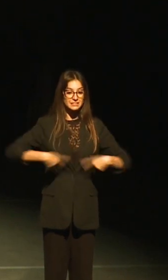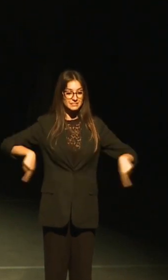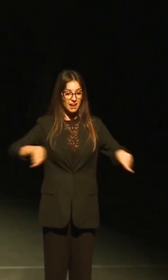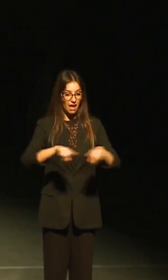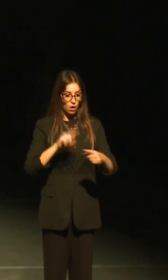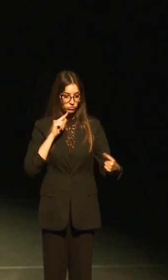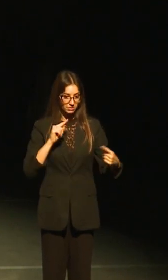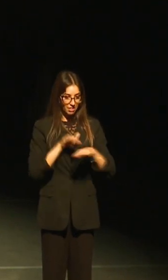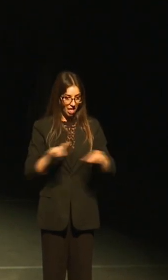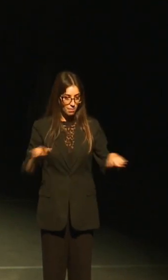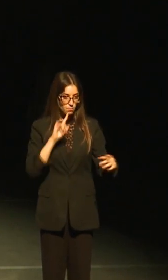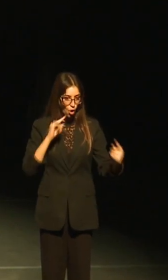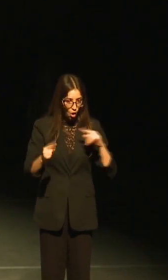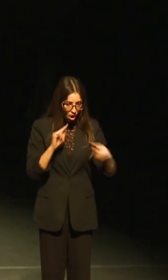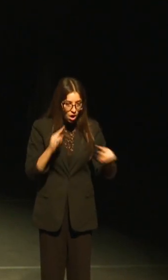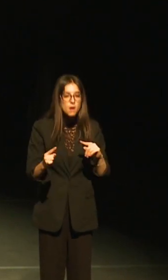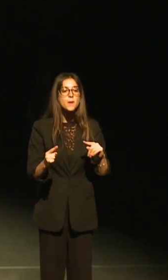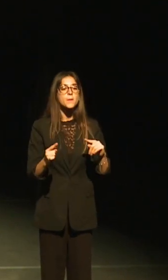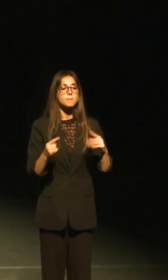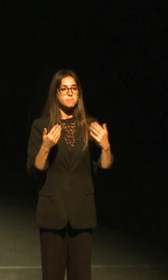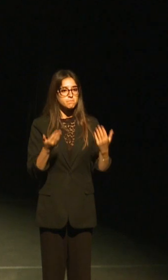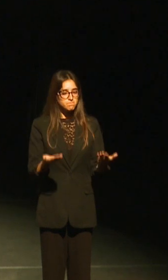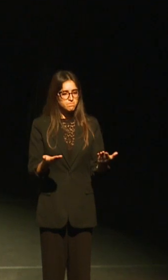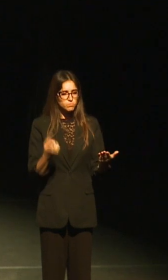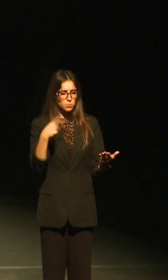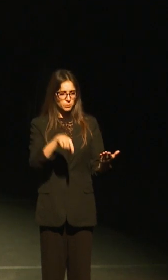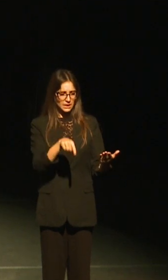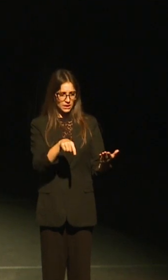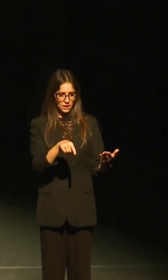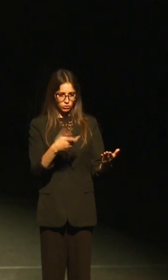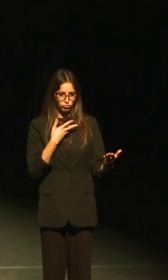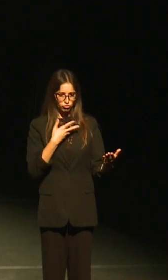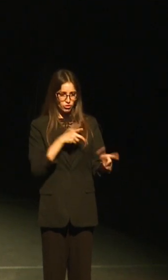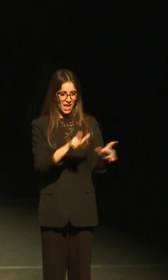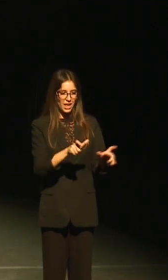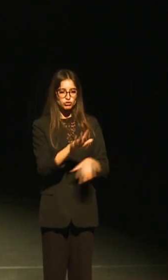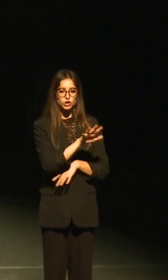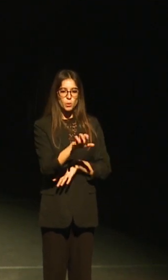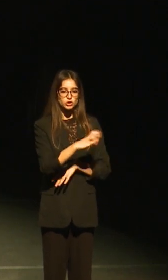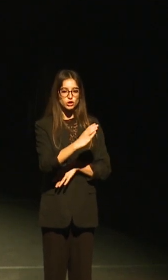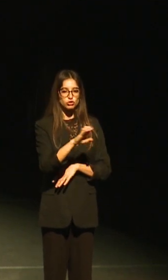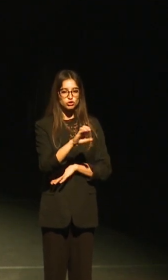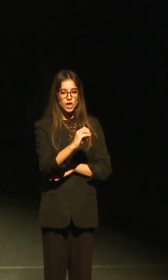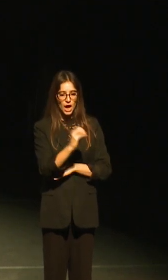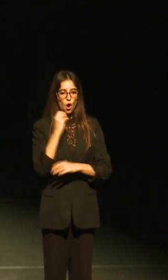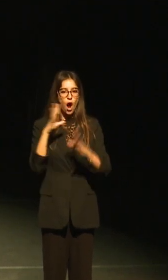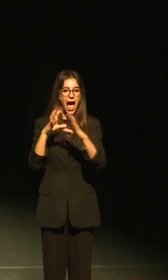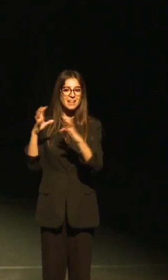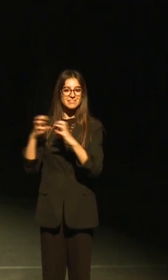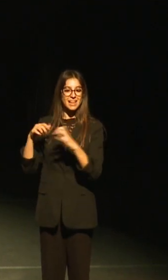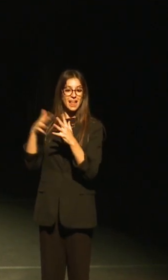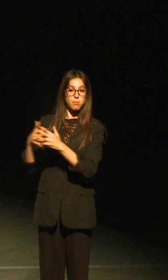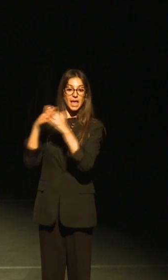che negli Stati Uniti raggruppa i 500 si o delle principali aziende americane